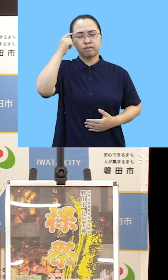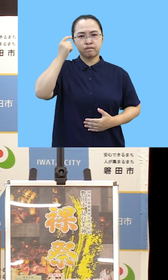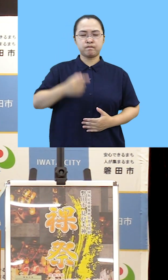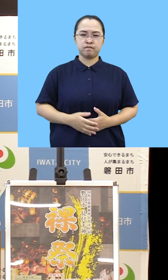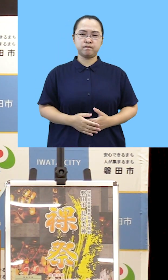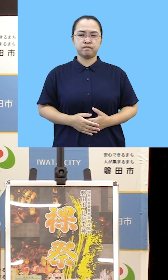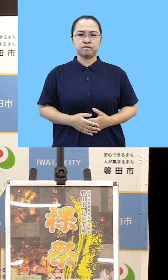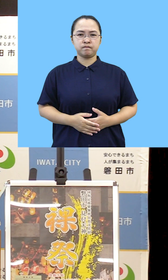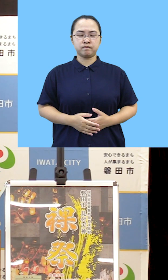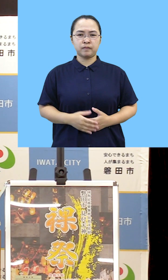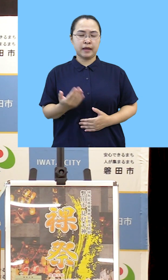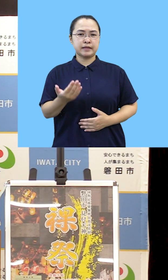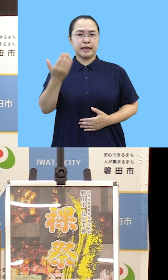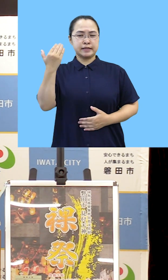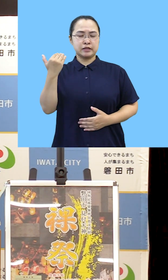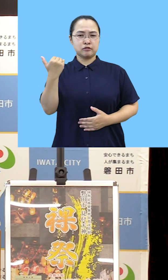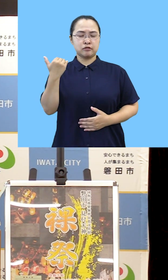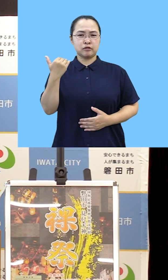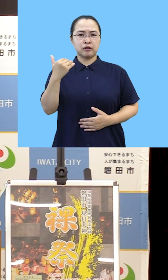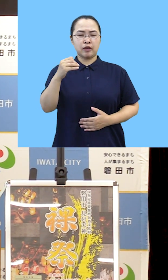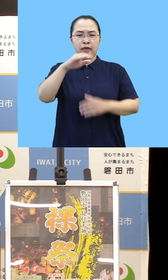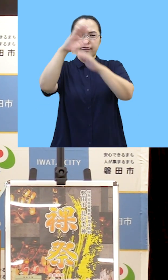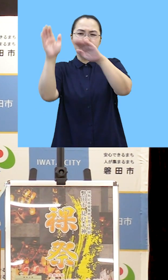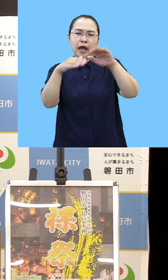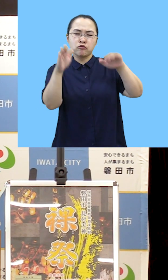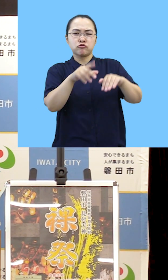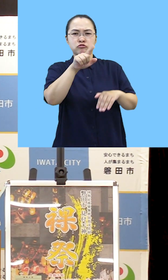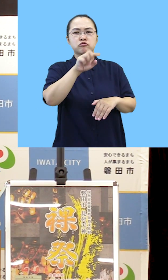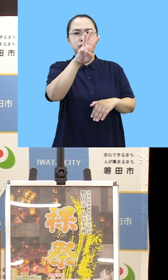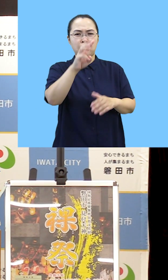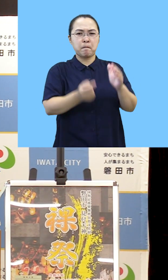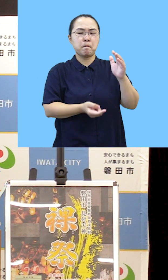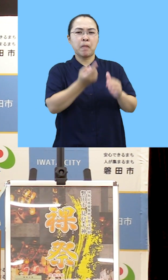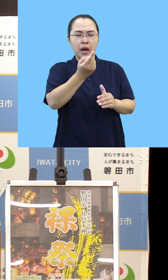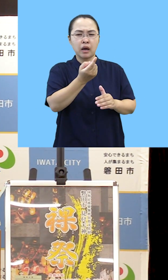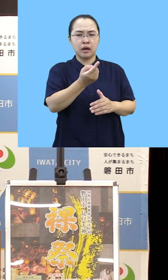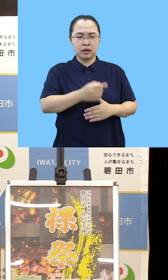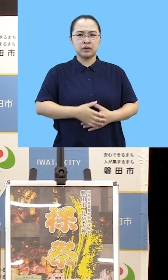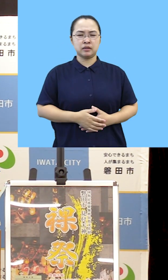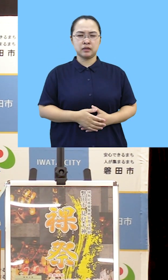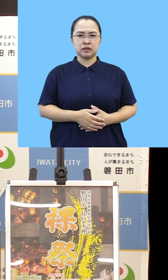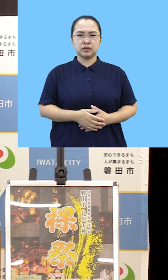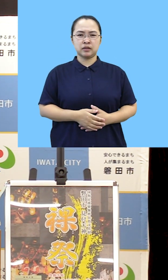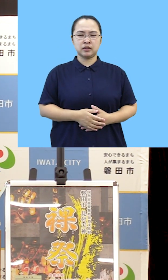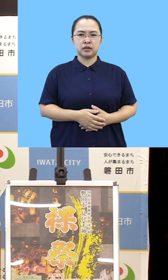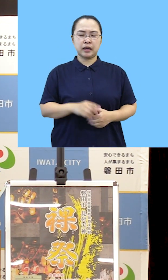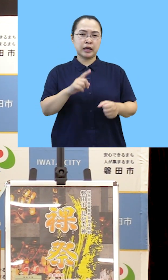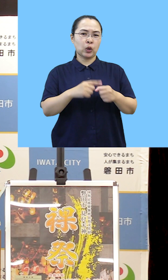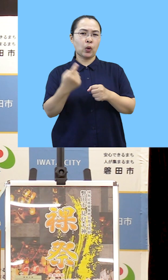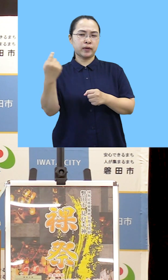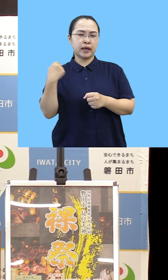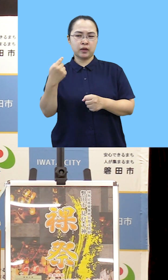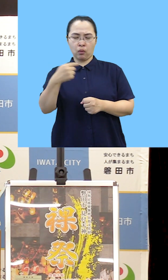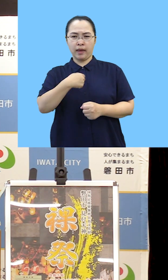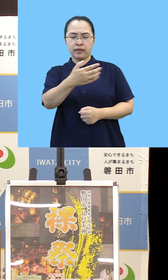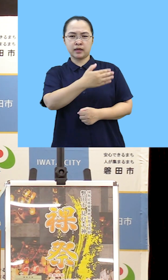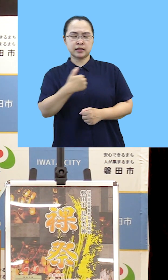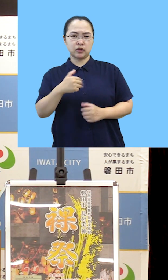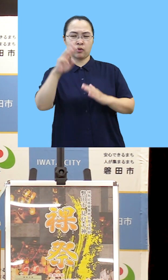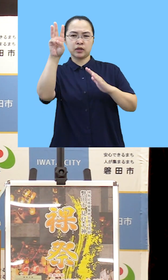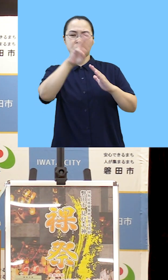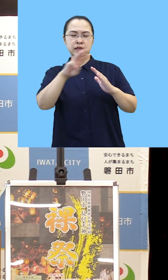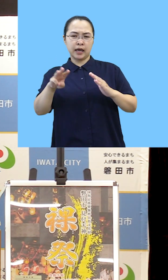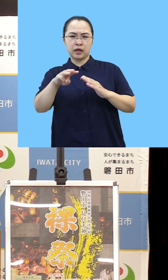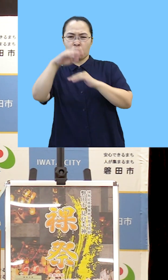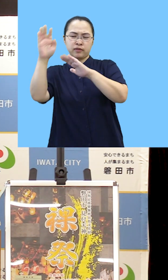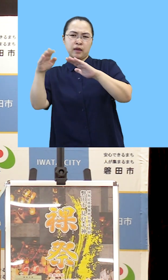そうした中で先日も台風13号が発生をいたしまして、昨年の私たちの被害があった15号